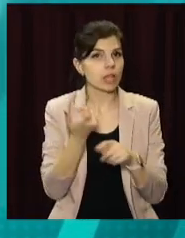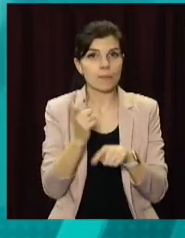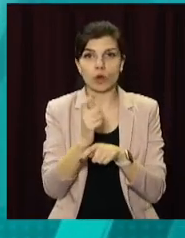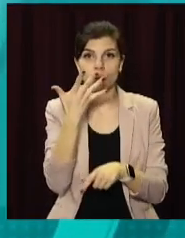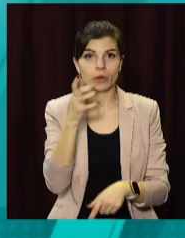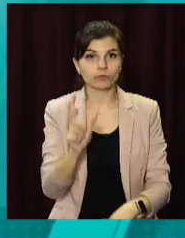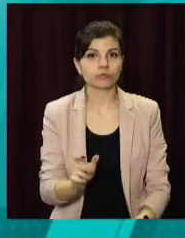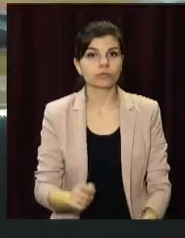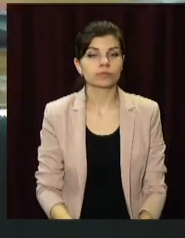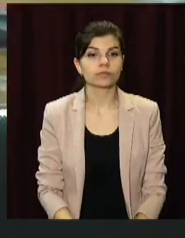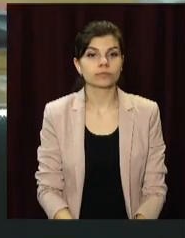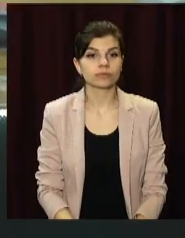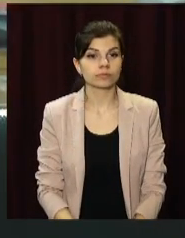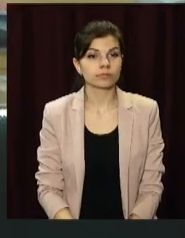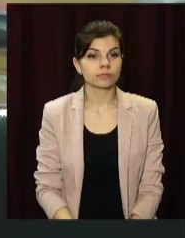5.